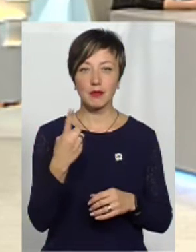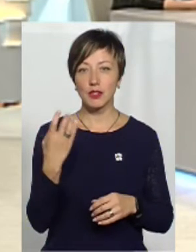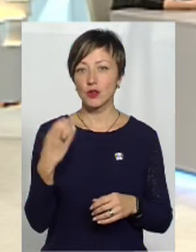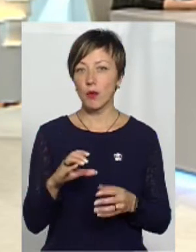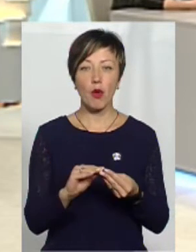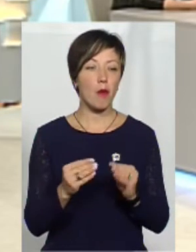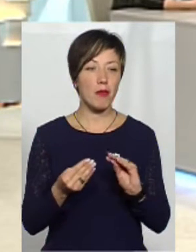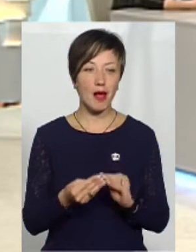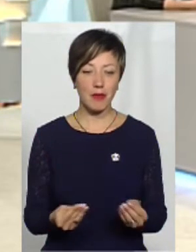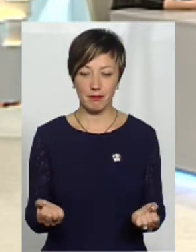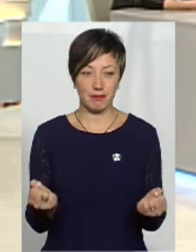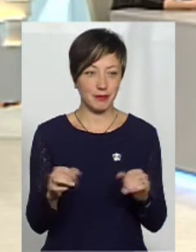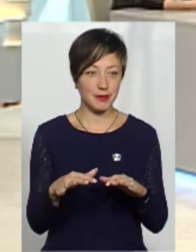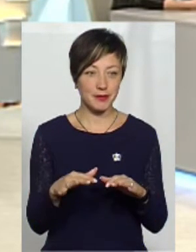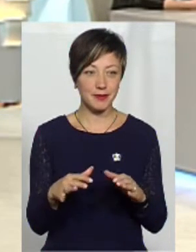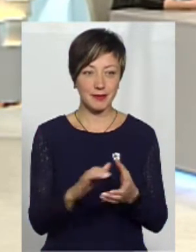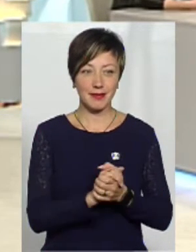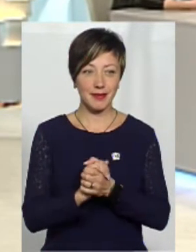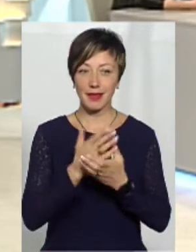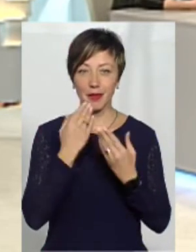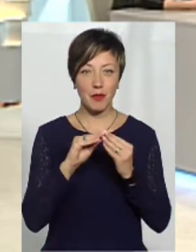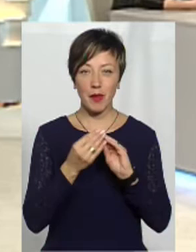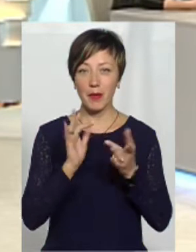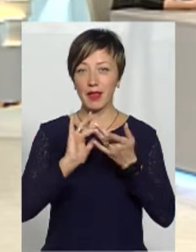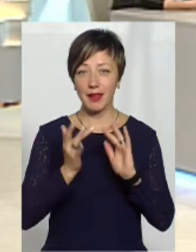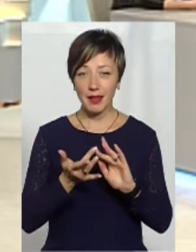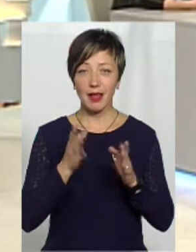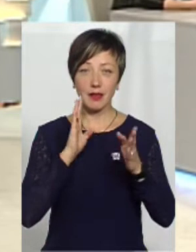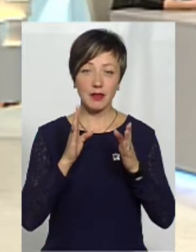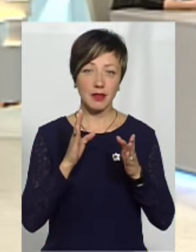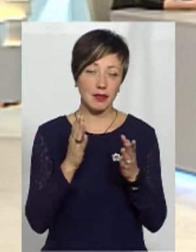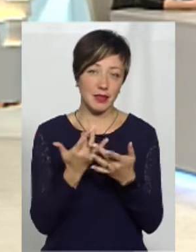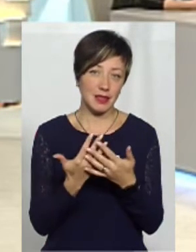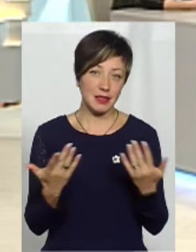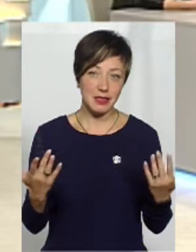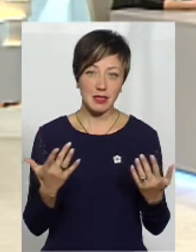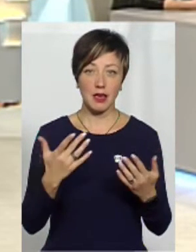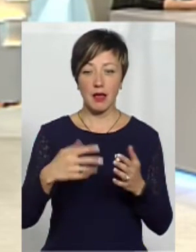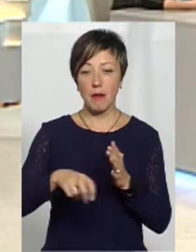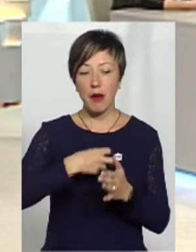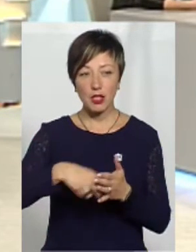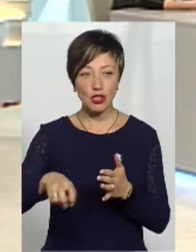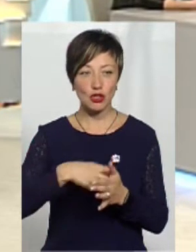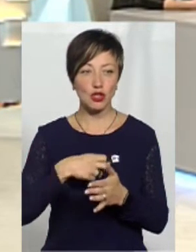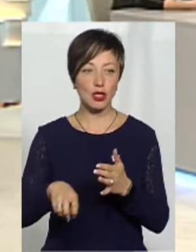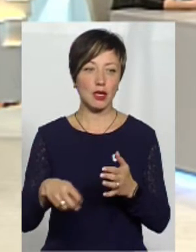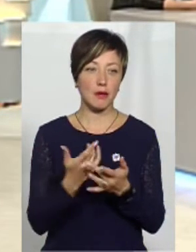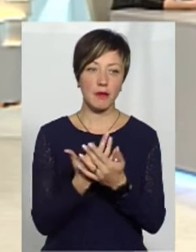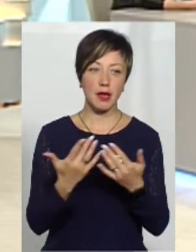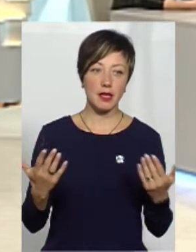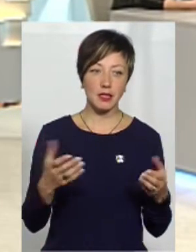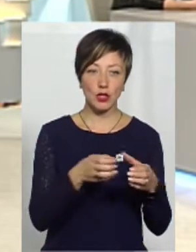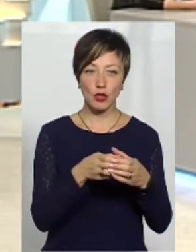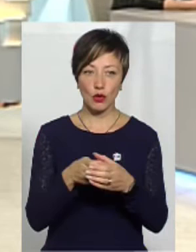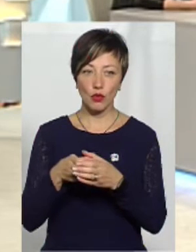столітті проблема мобілізації взагалі не проблема, тому що соціальні мережі, різноманітні месенджери і безліч